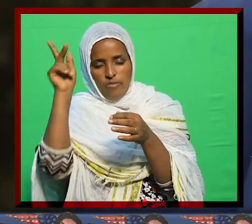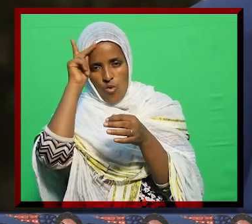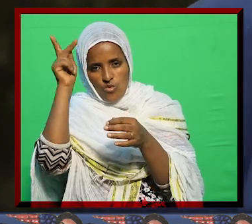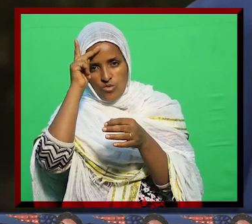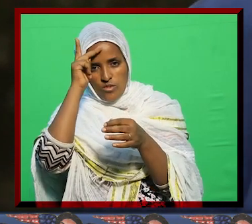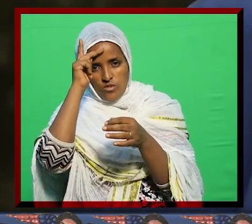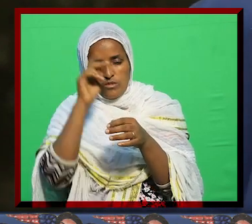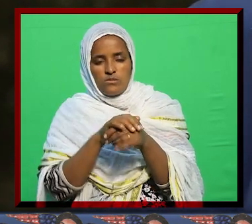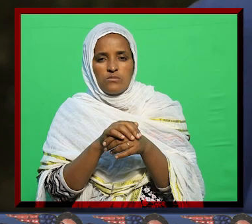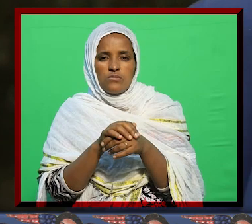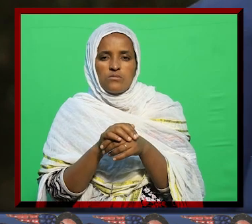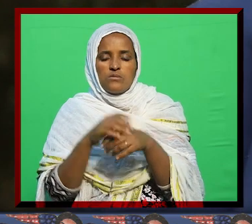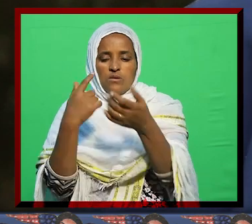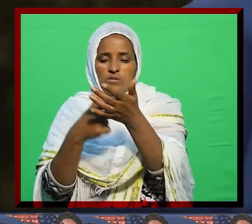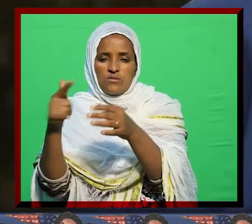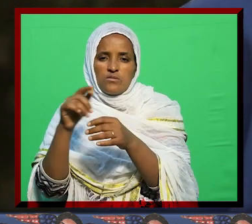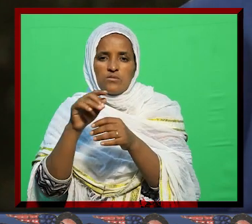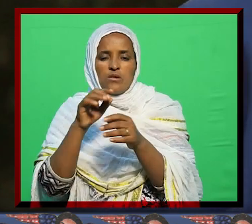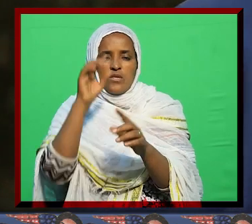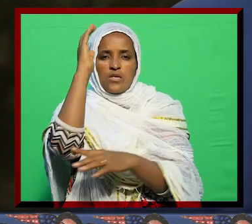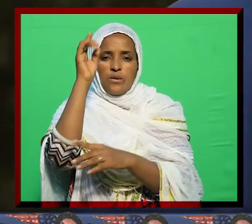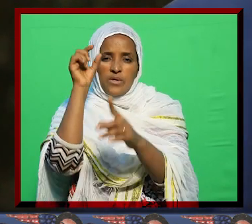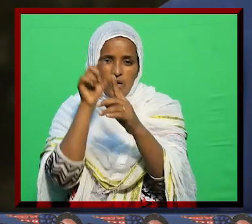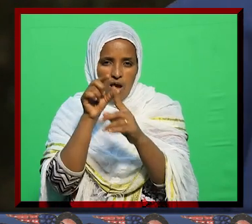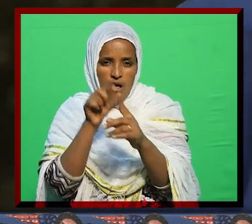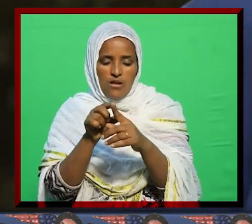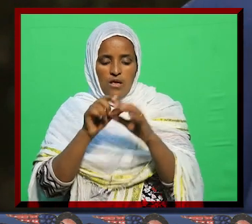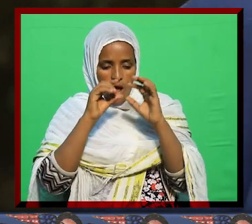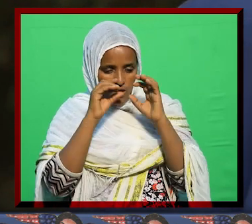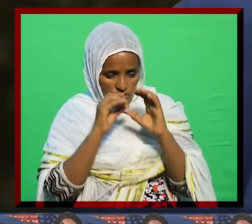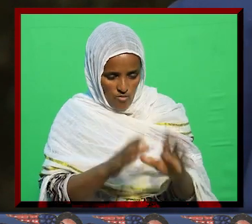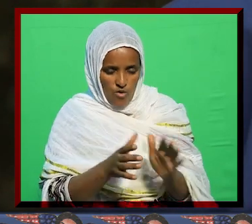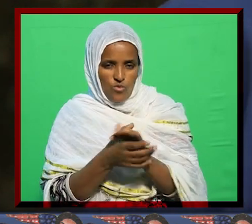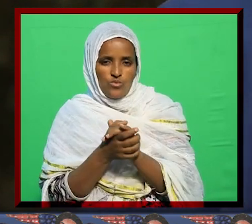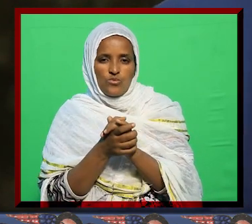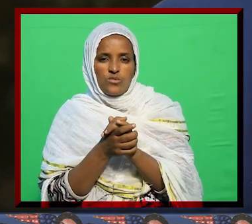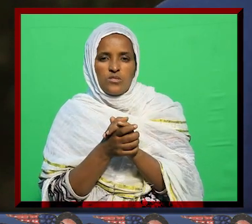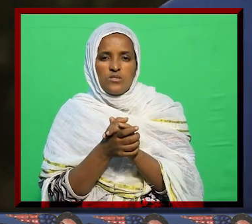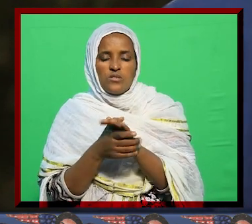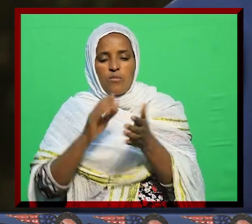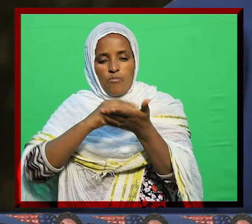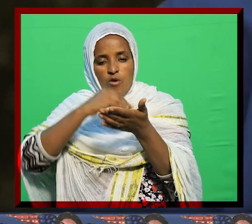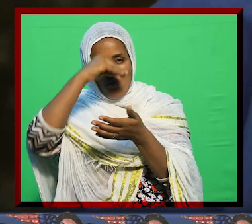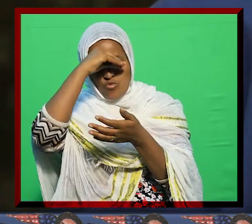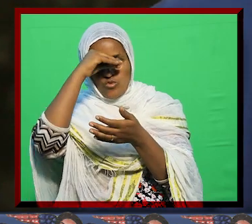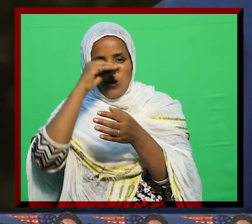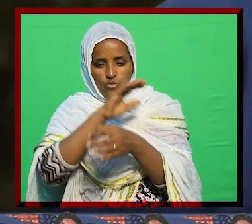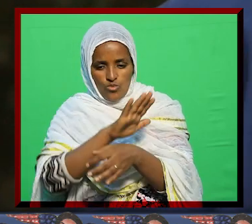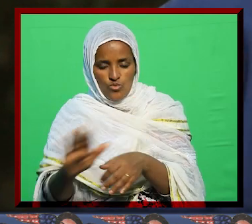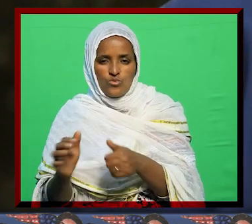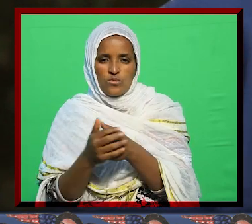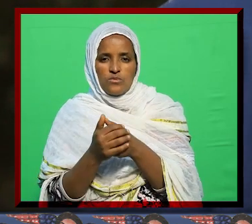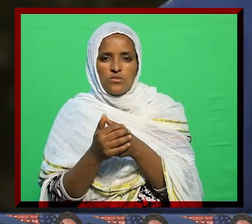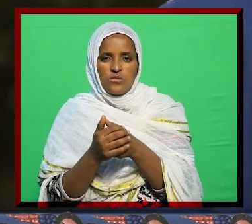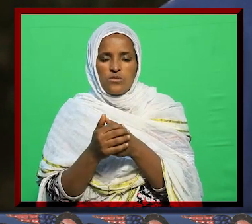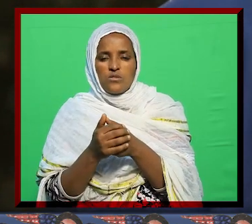ጳውሎስ ተዘከሩ መኳንንትክሙ ዘመሐርክሙ ቃለ እግዚአብሔር የእግዚአብሔር ቃል ያስተማሯችሁን መምህሮቻችሁን